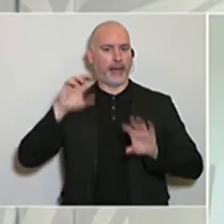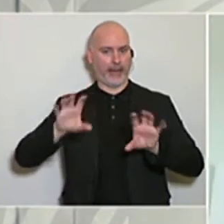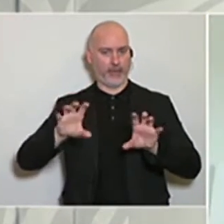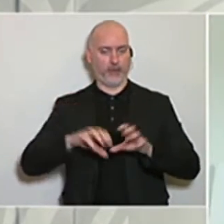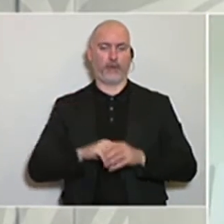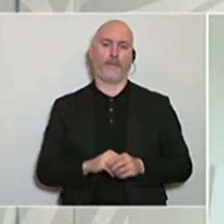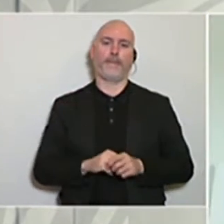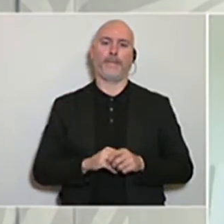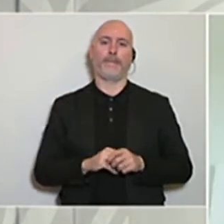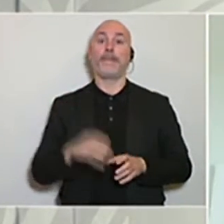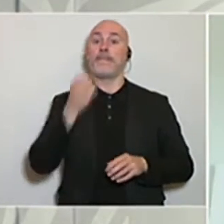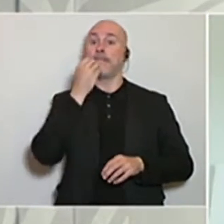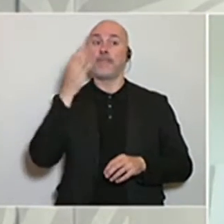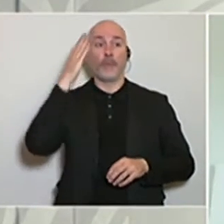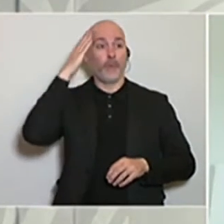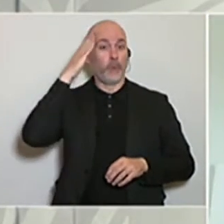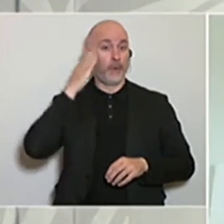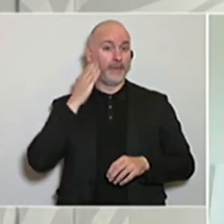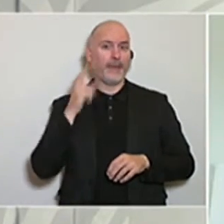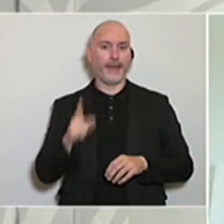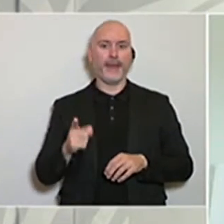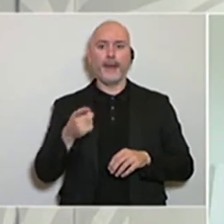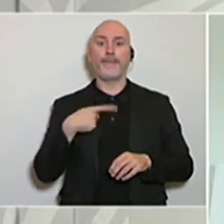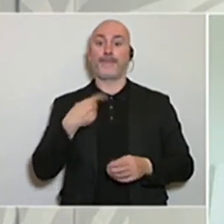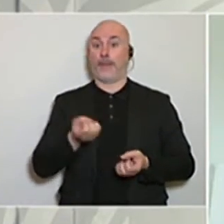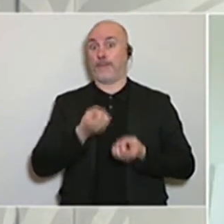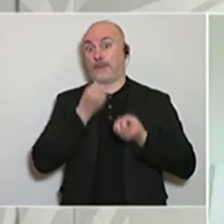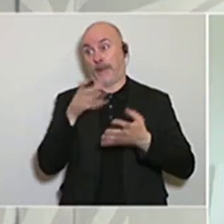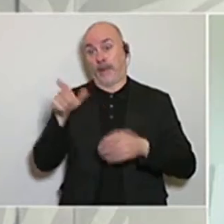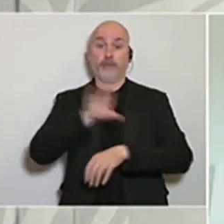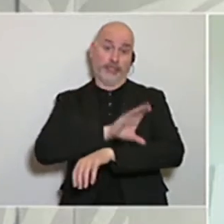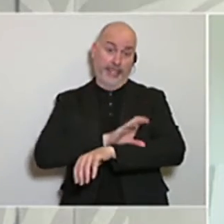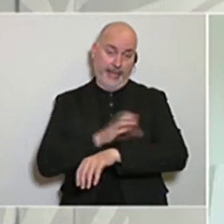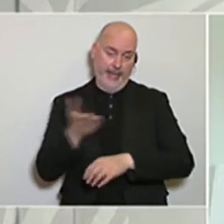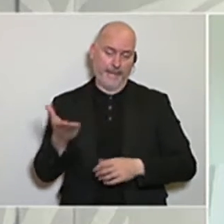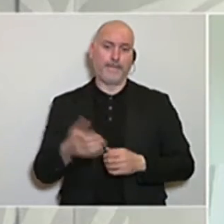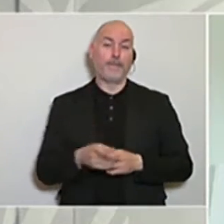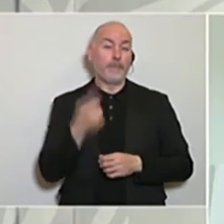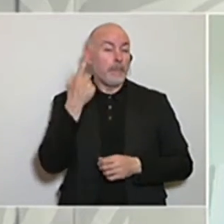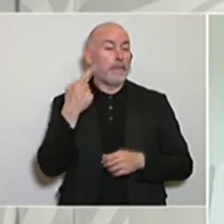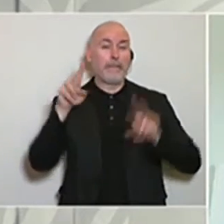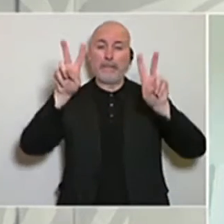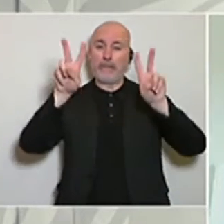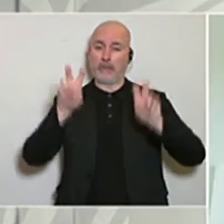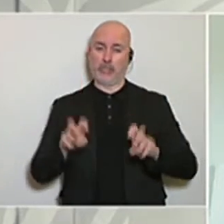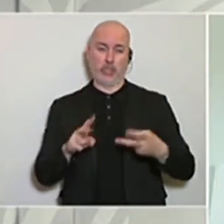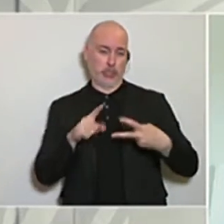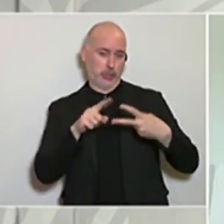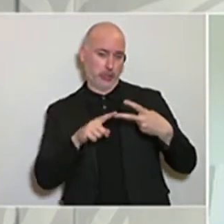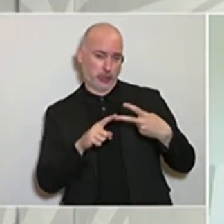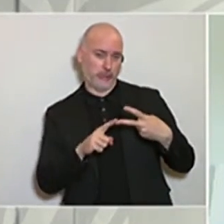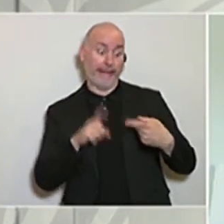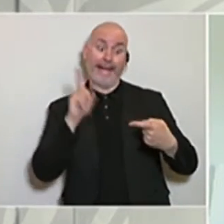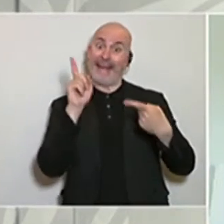Sí, bon dia, portaveu i consellera. Un parell de qüestions, insistint en la pregunta del company del